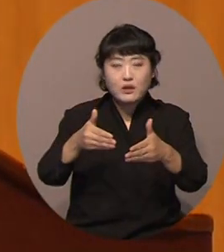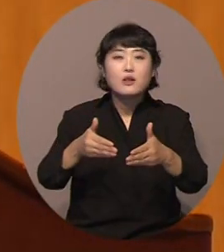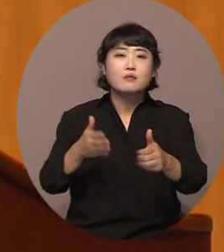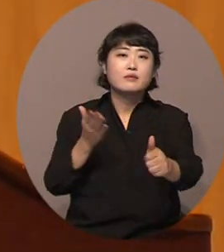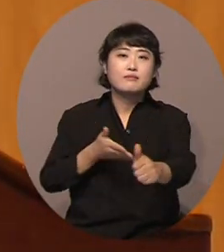주문했습니다